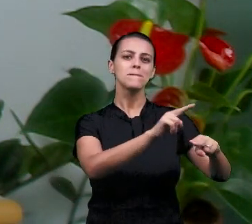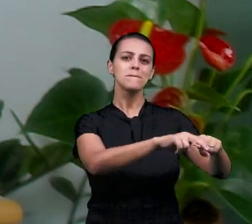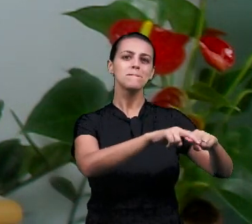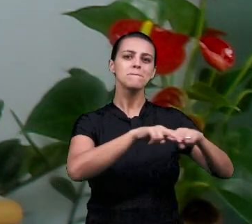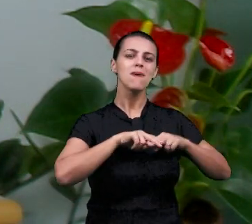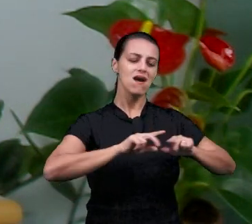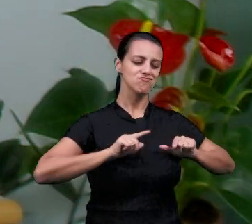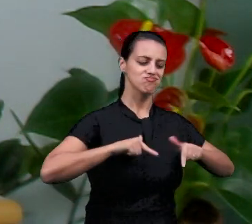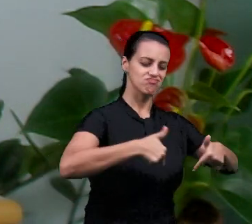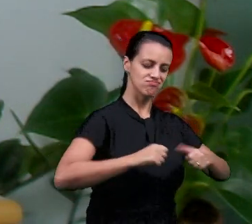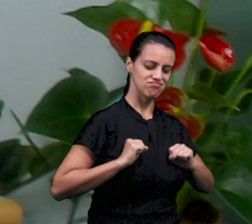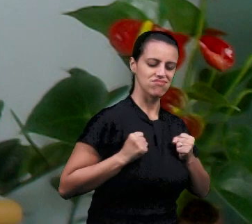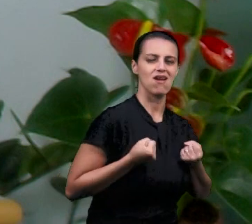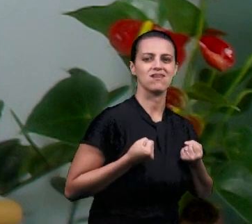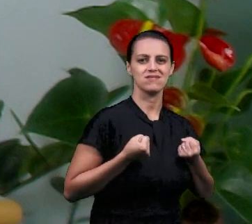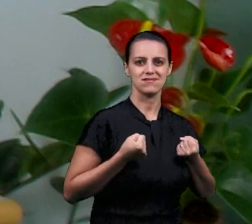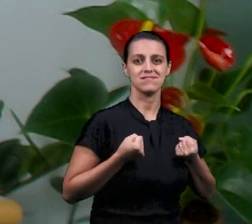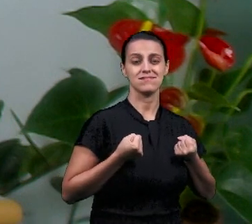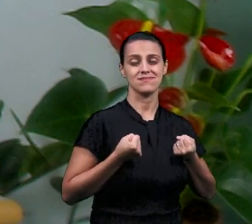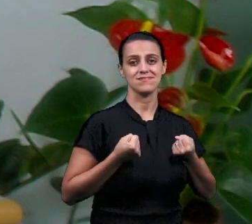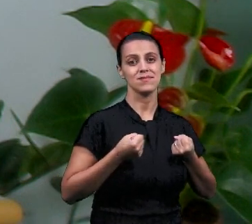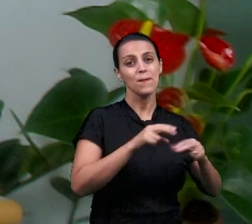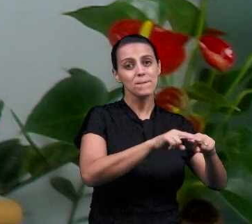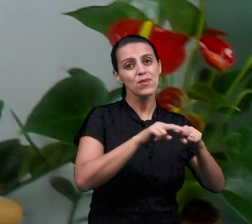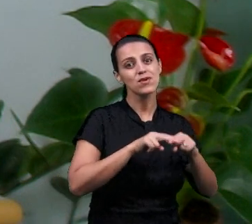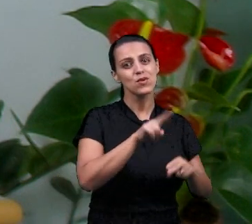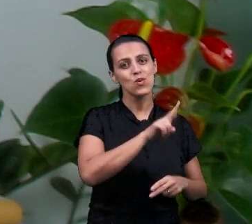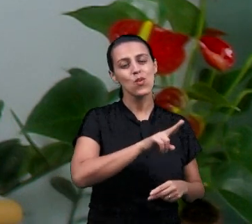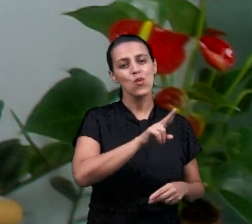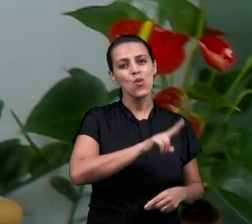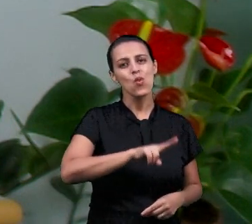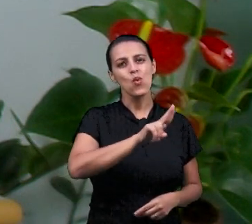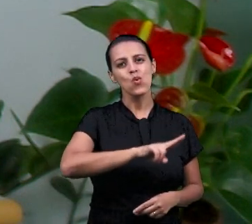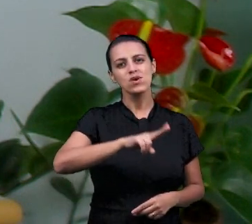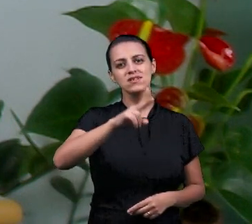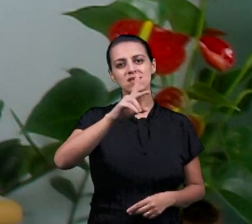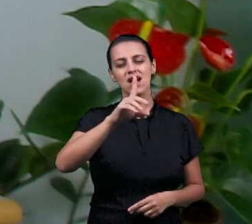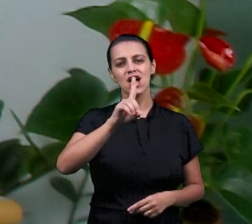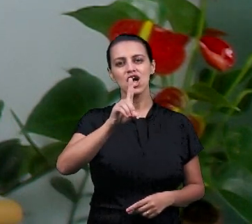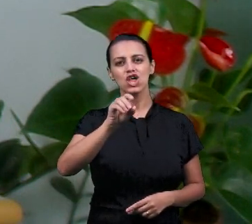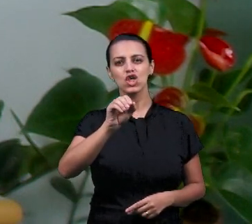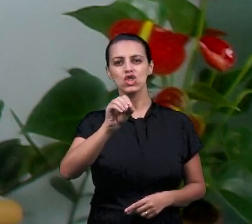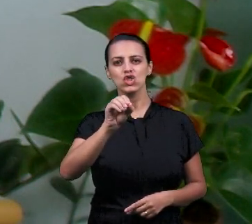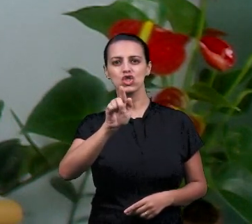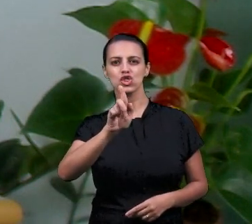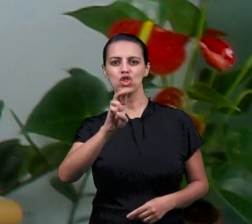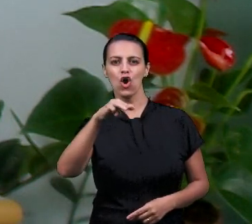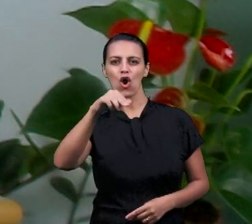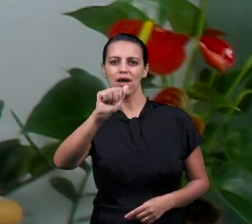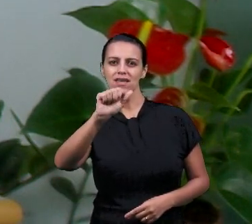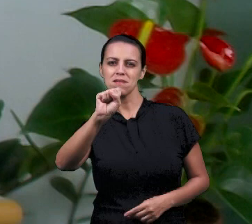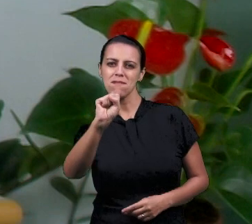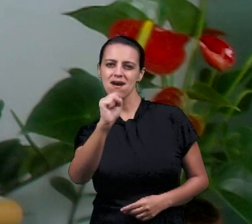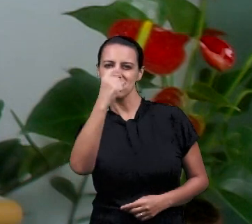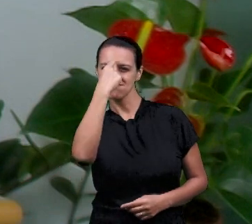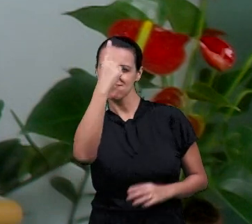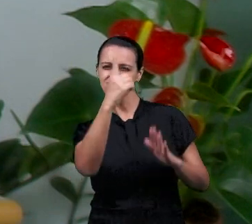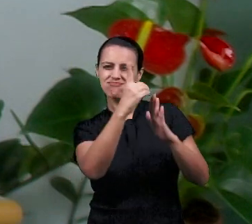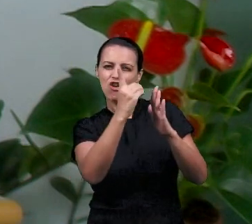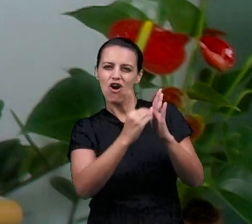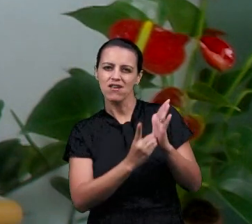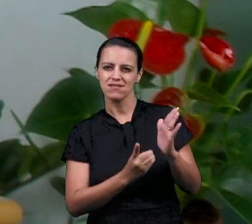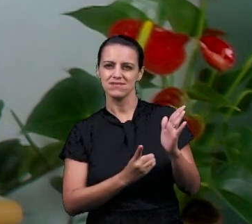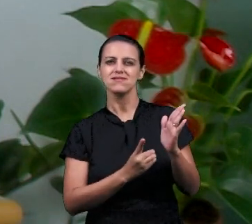cause de cela, elle a commencé à utiliser des dogmes. Elle a quitté l'enseignement de la grâce et elle